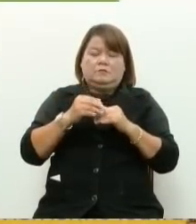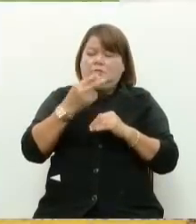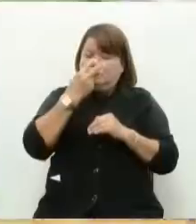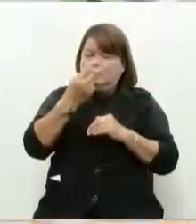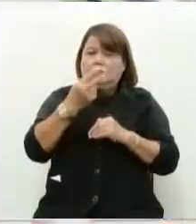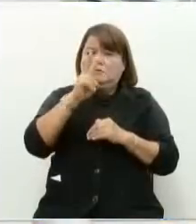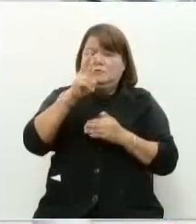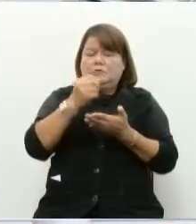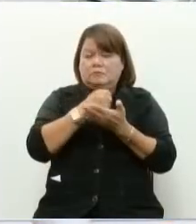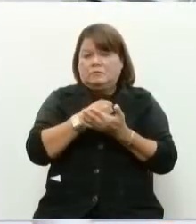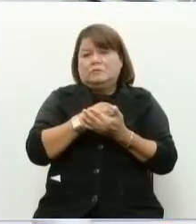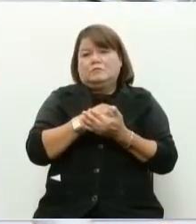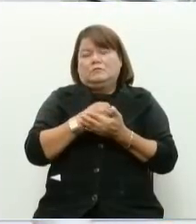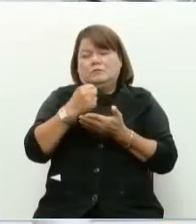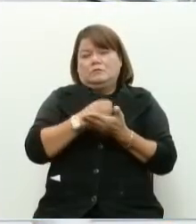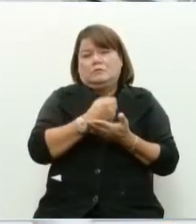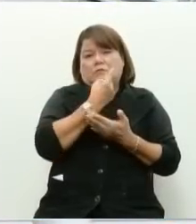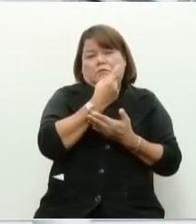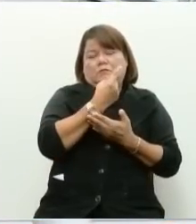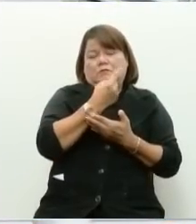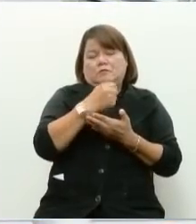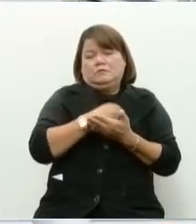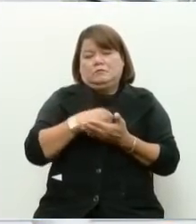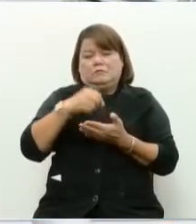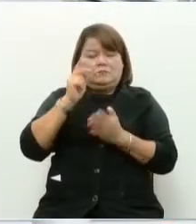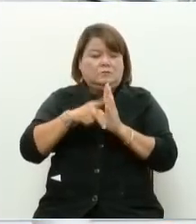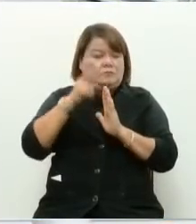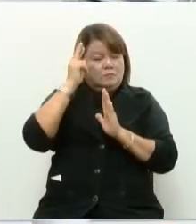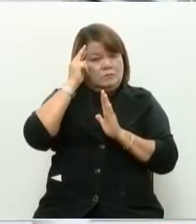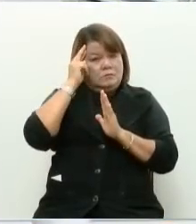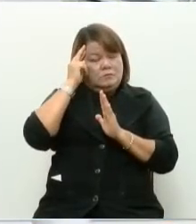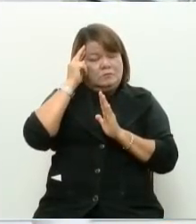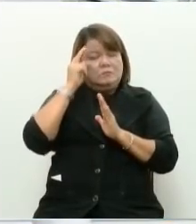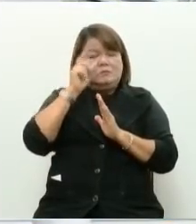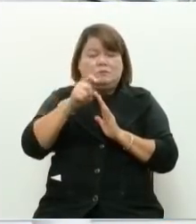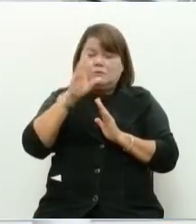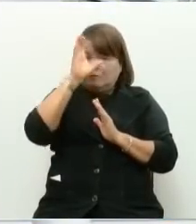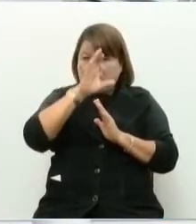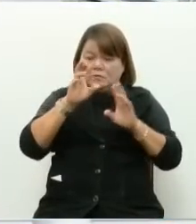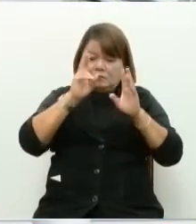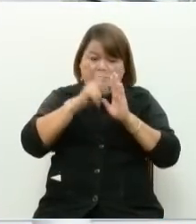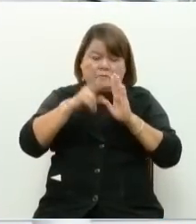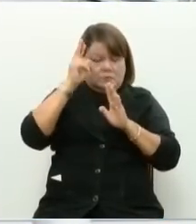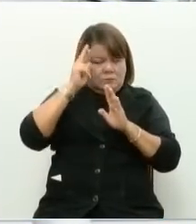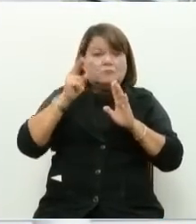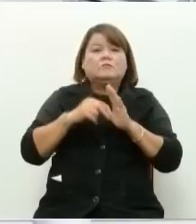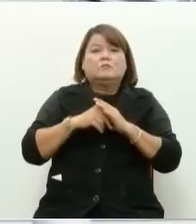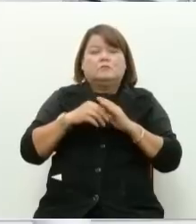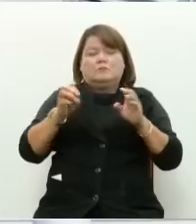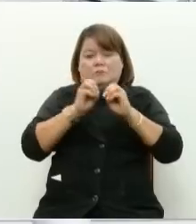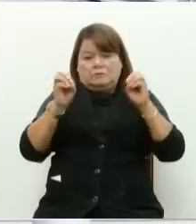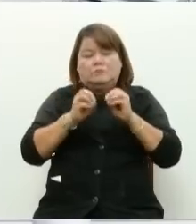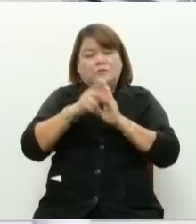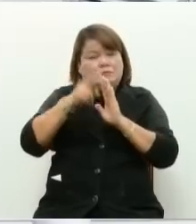นส่วนแรกก็คือส่วนที่เป็นองค์ความรู้ท่านก็ต้องค้นคว้าหาความรู้เพราะถ้าเราไม่มีความ